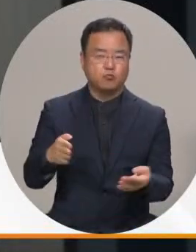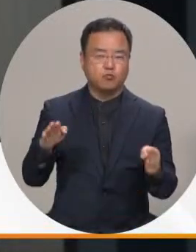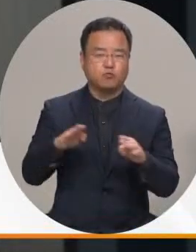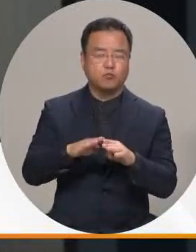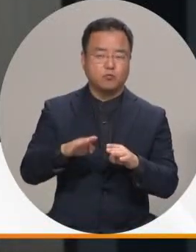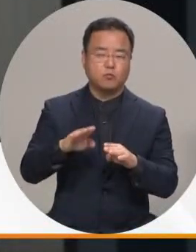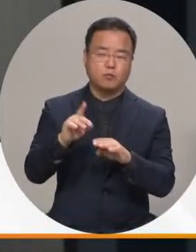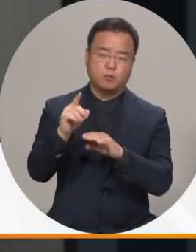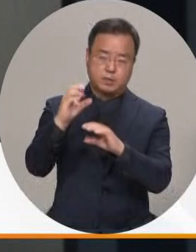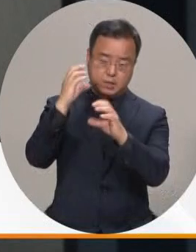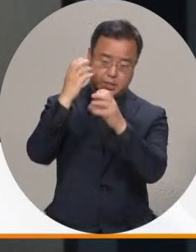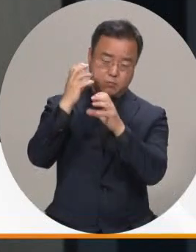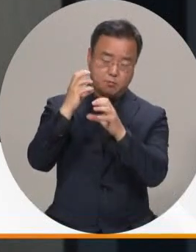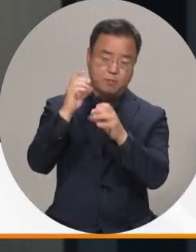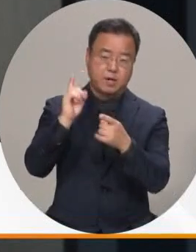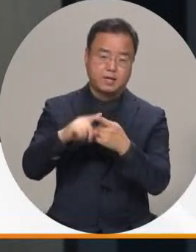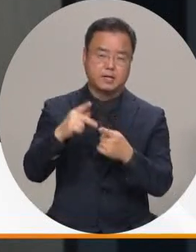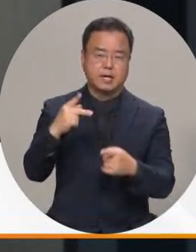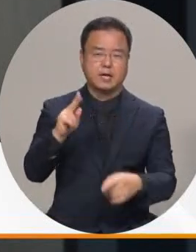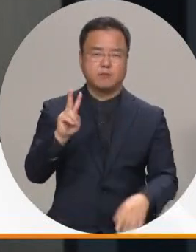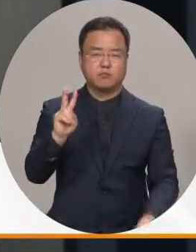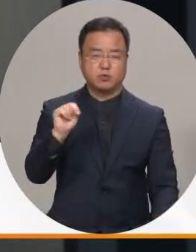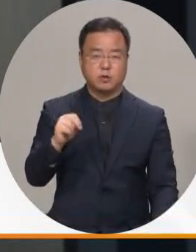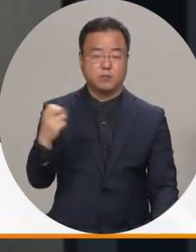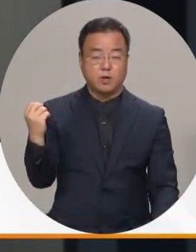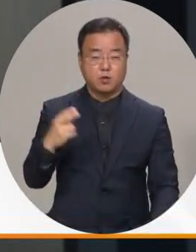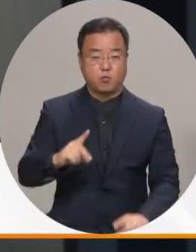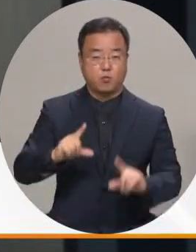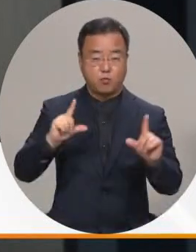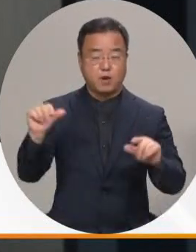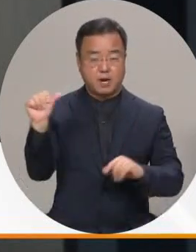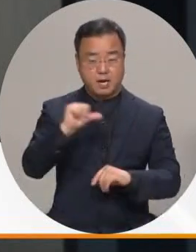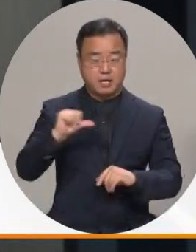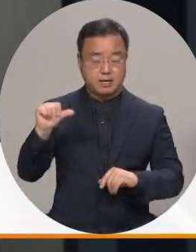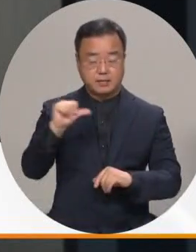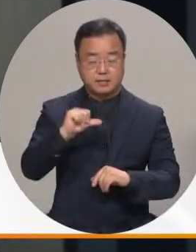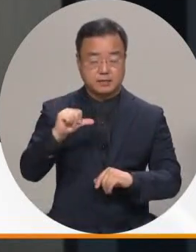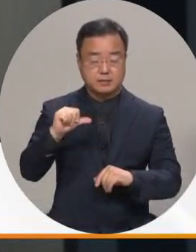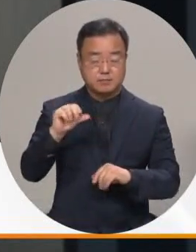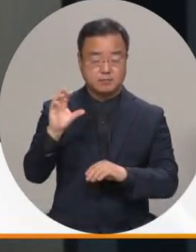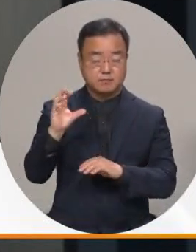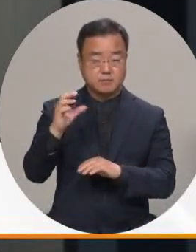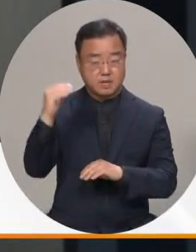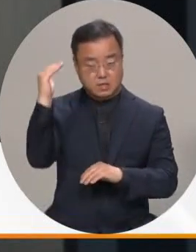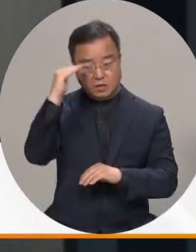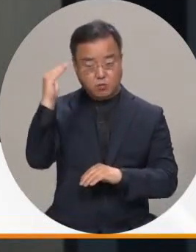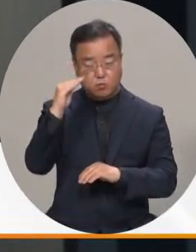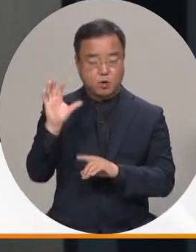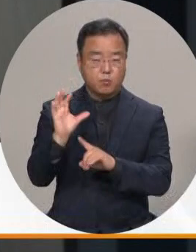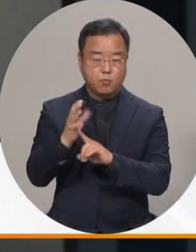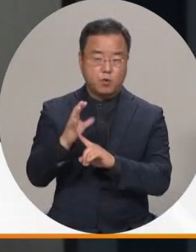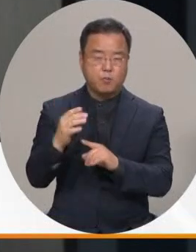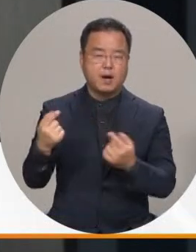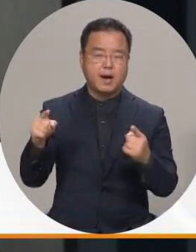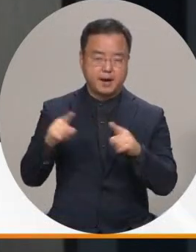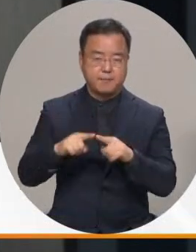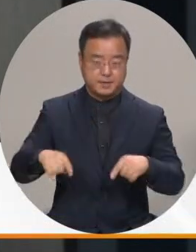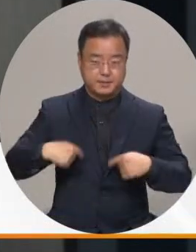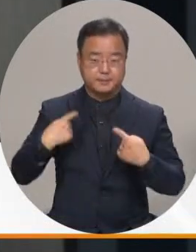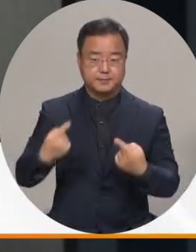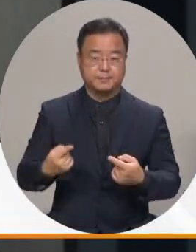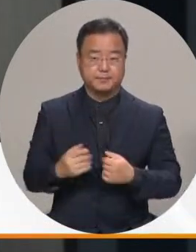관측망 kvn 그리고 이것이 동아시아 우주 전파 관측망이 원으로서 대부분의 관측에 실제로 참여를